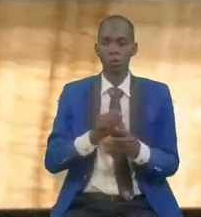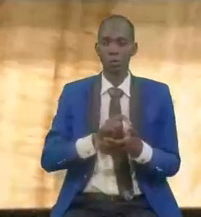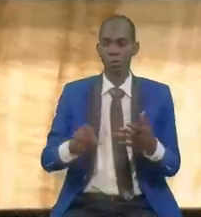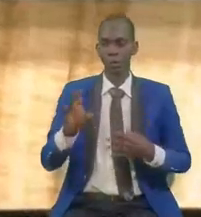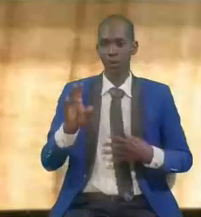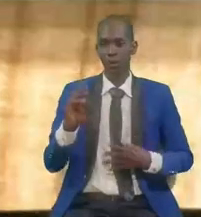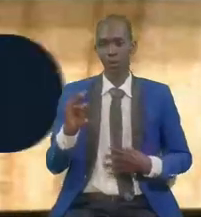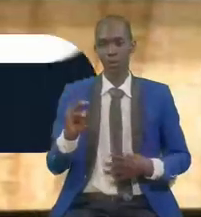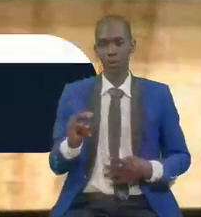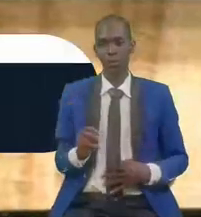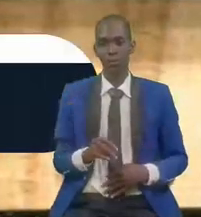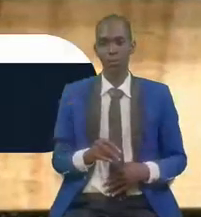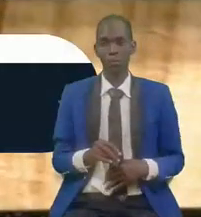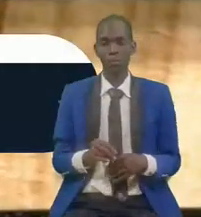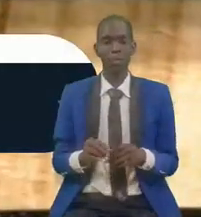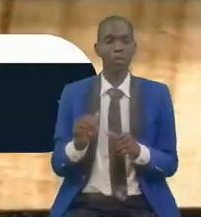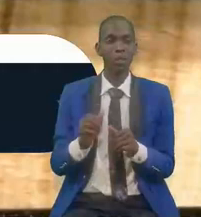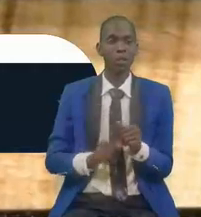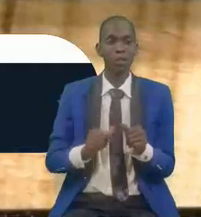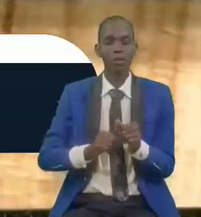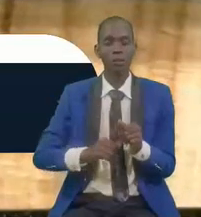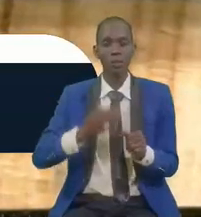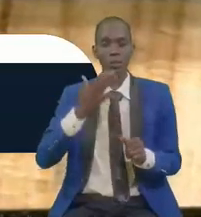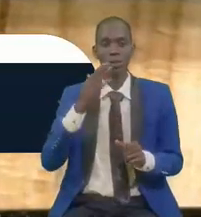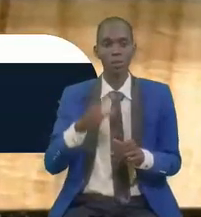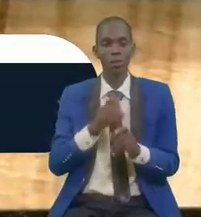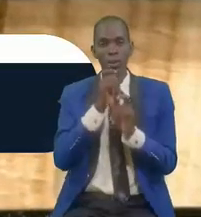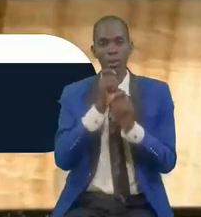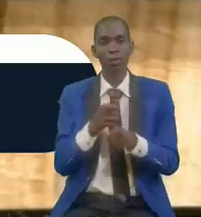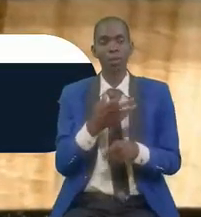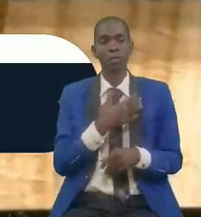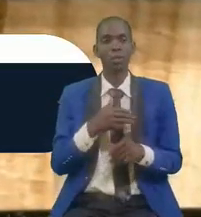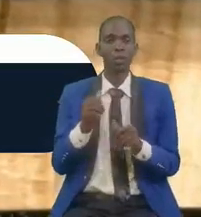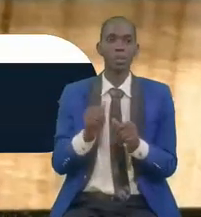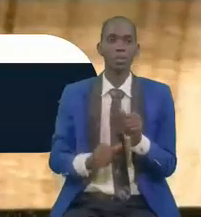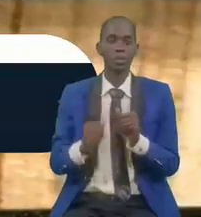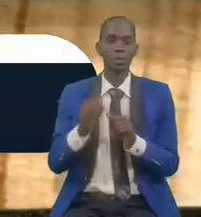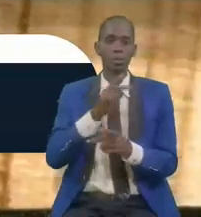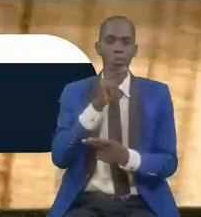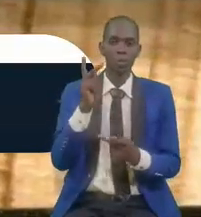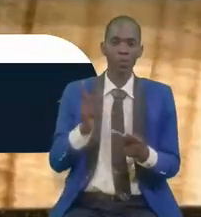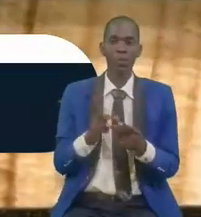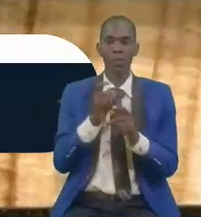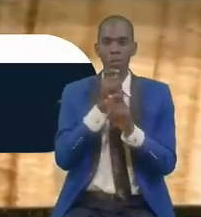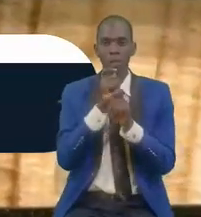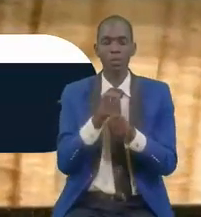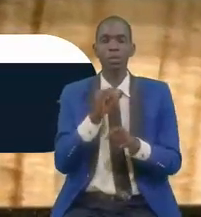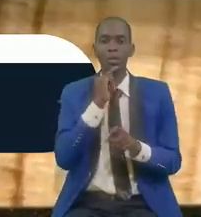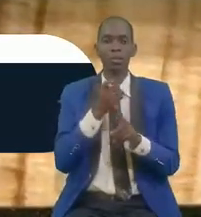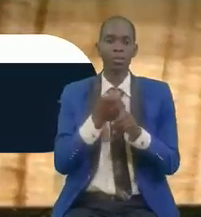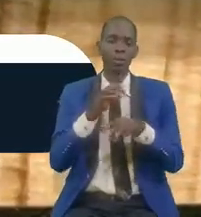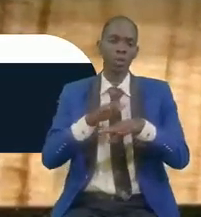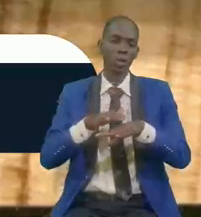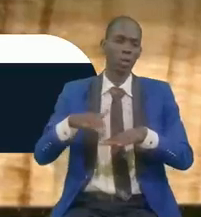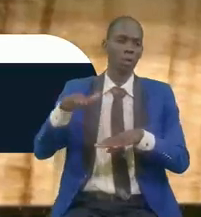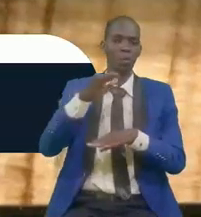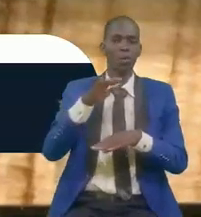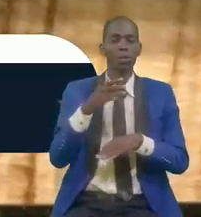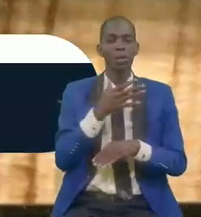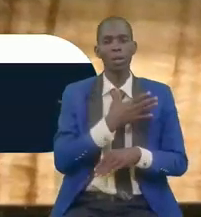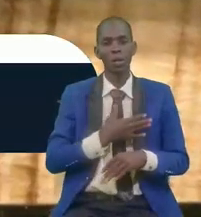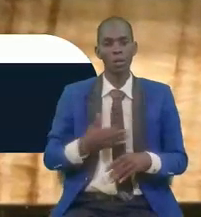verset 17 qui dit « Toute grâce excellente et tout don parfait descendent d'en